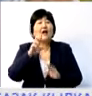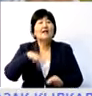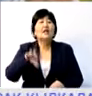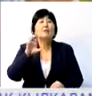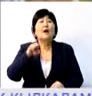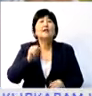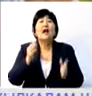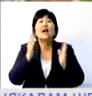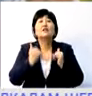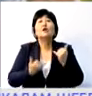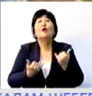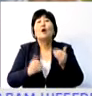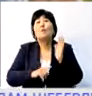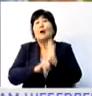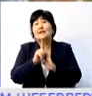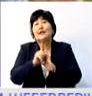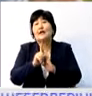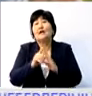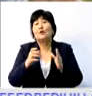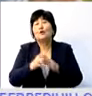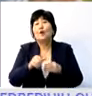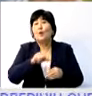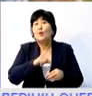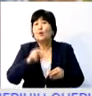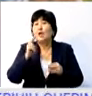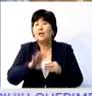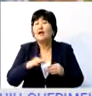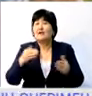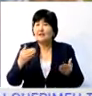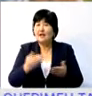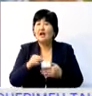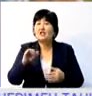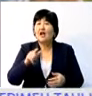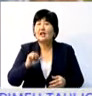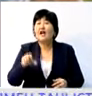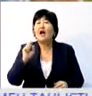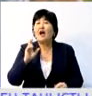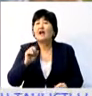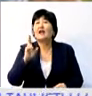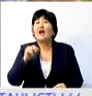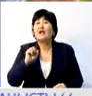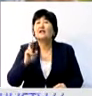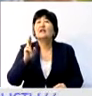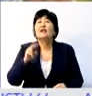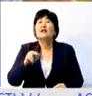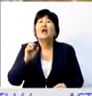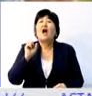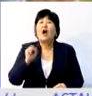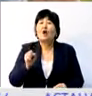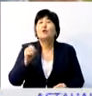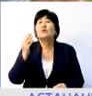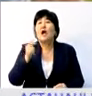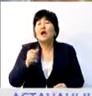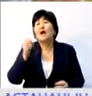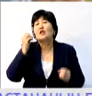батасымен бастаған бұл өнер ұжымы өз ауылдарымен ғана шектеліп қалған жоқ. Жаңадария, Ағарық, Калинин, Аққұм, Шаған, Мырзабай,